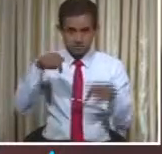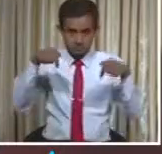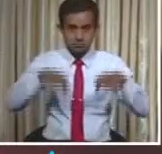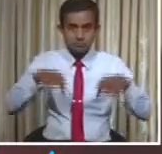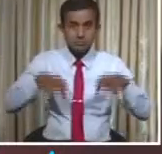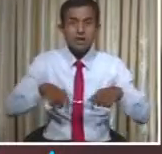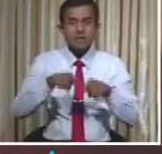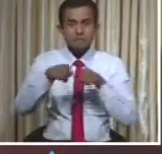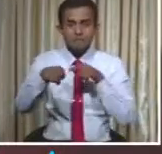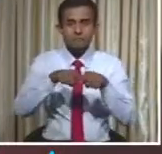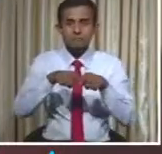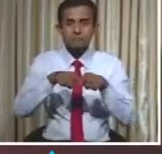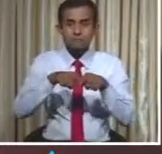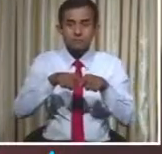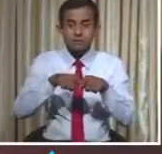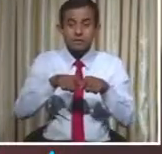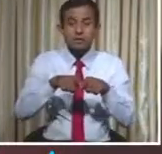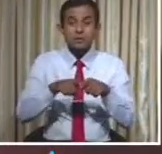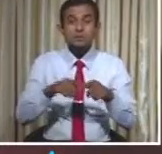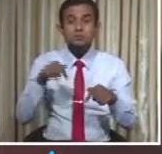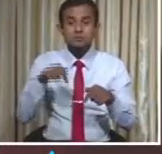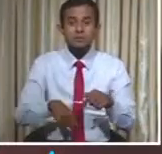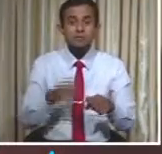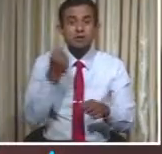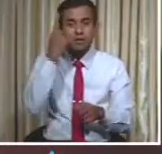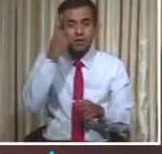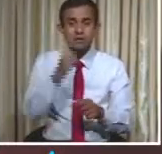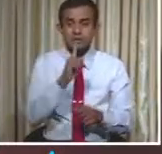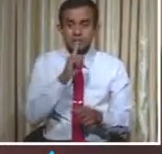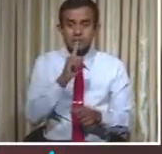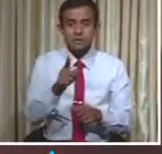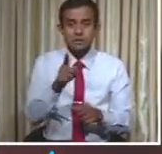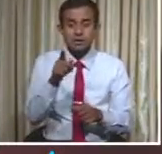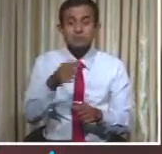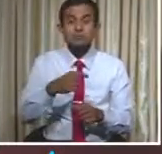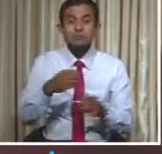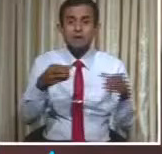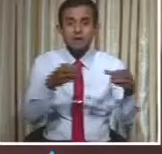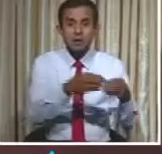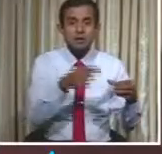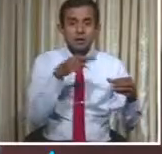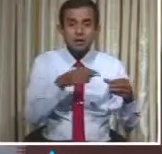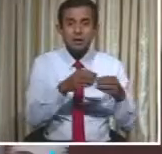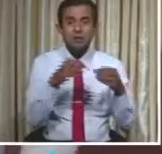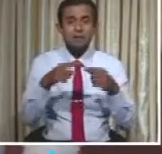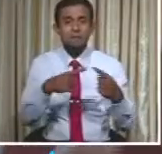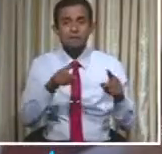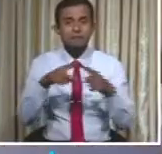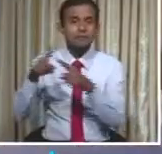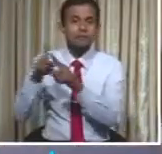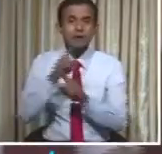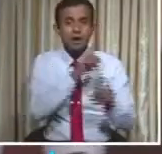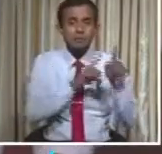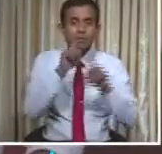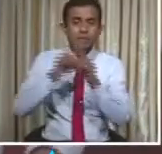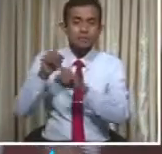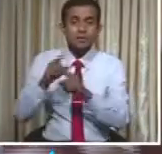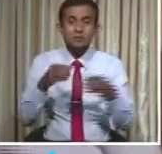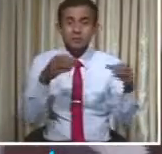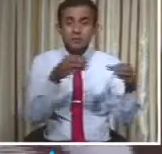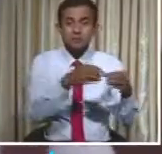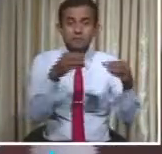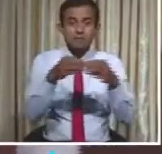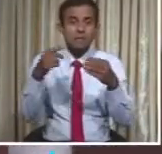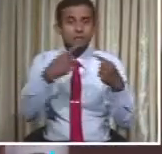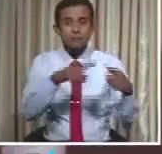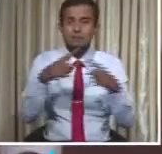මේ වගේම කට්ටක මූ කරලා නැත්තම් මේ යෝජනාව ඉදිරිපත් කරමින් මේ ආයතනෙන් ආයතනය කතා කරා. මම අද ආයතනෙන් ආයතනය